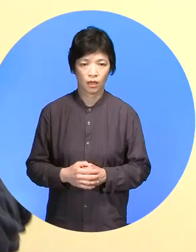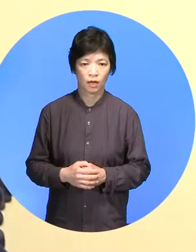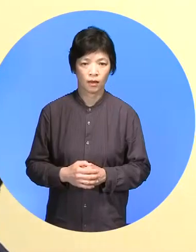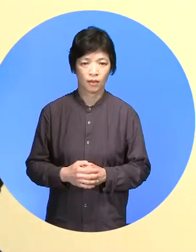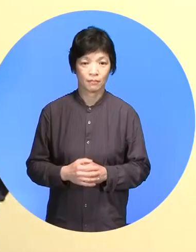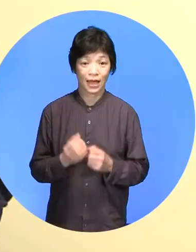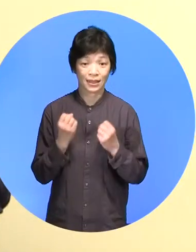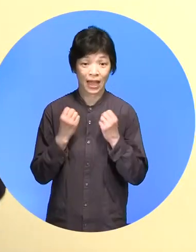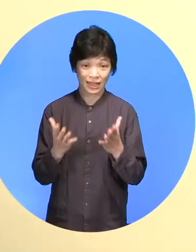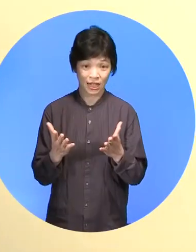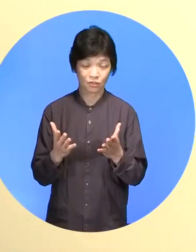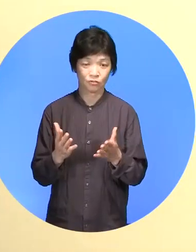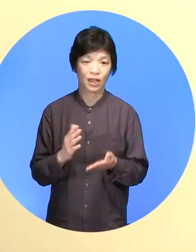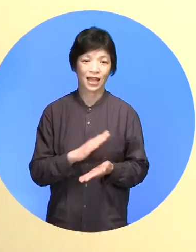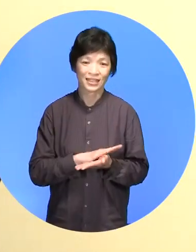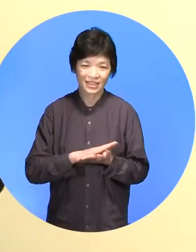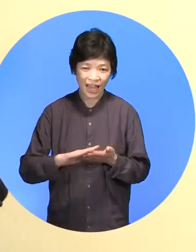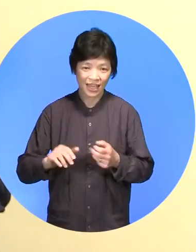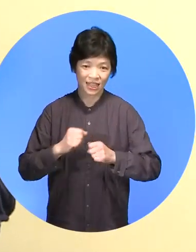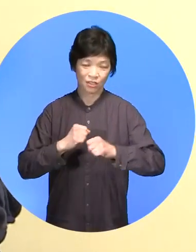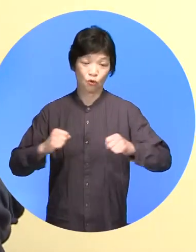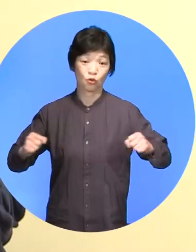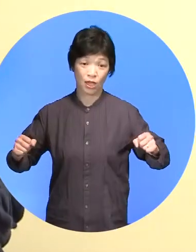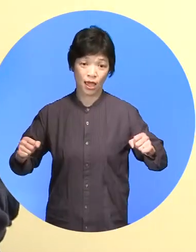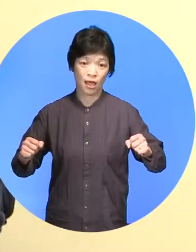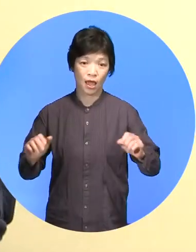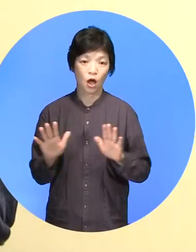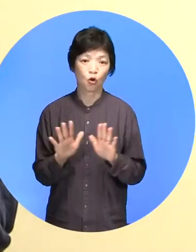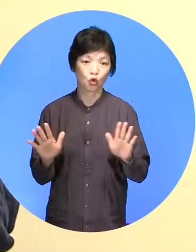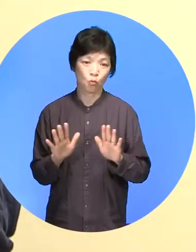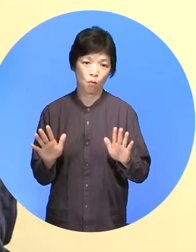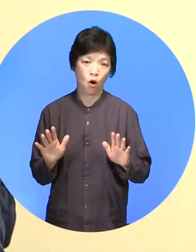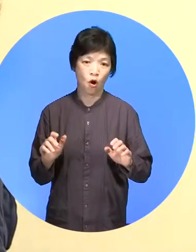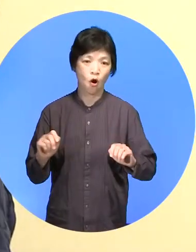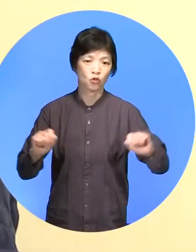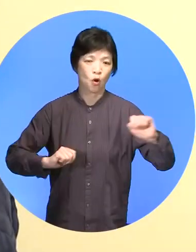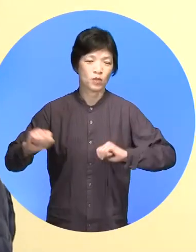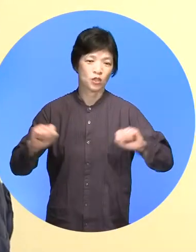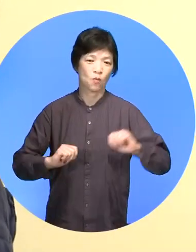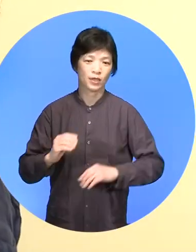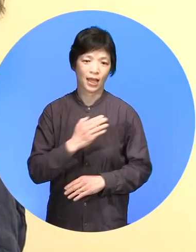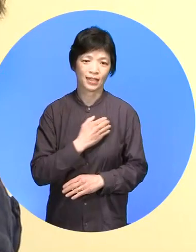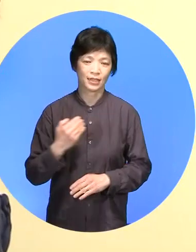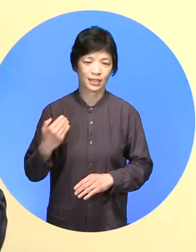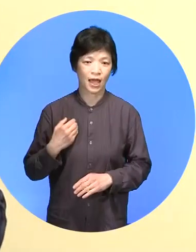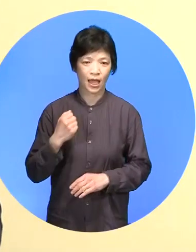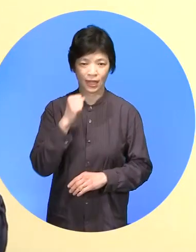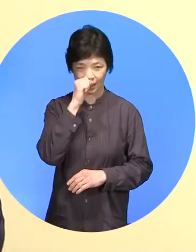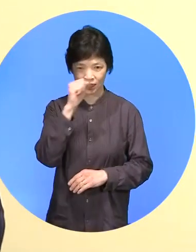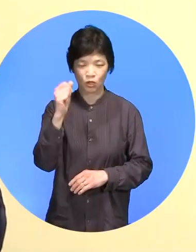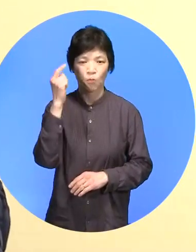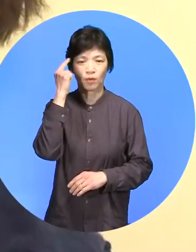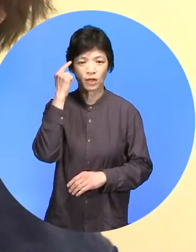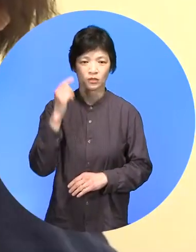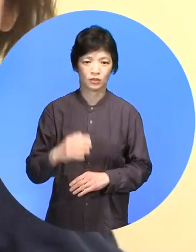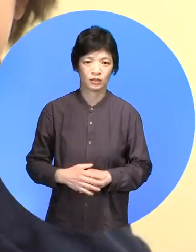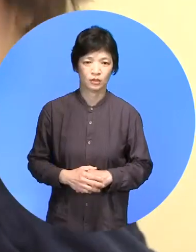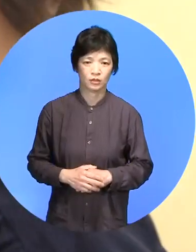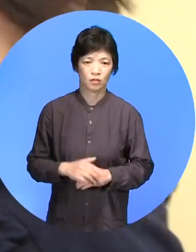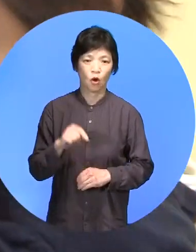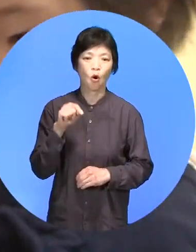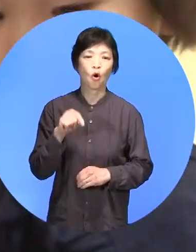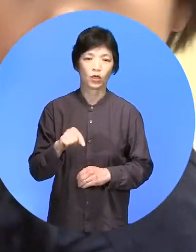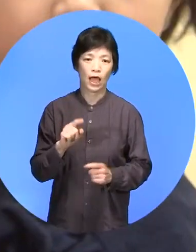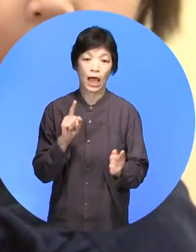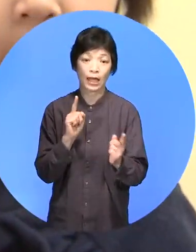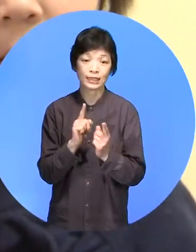まだ新しくて綺麗で広いので子供がのびのびできてとてもいいと思います。ここで知